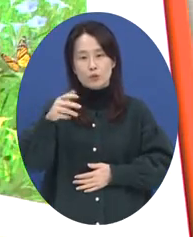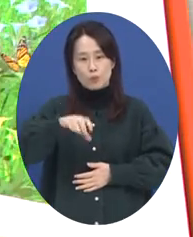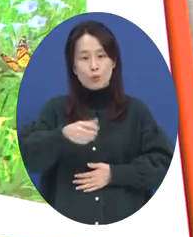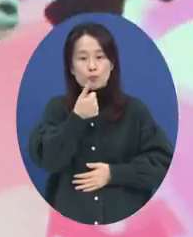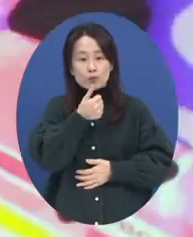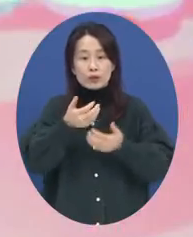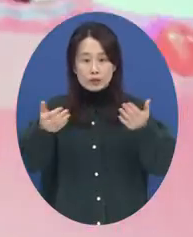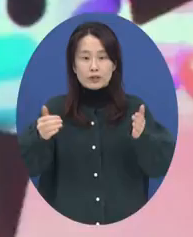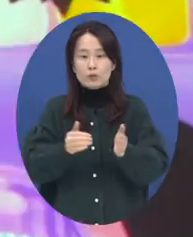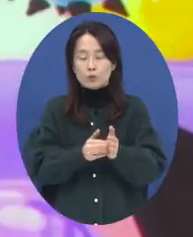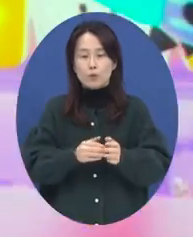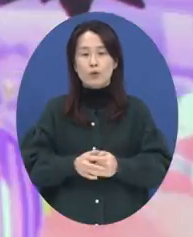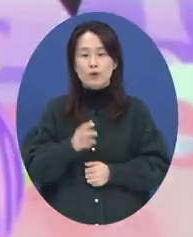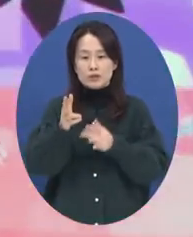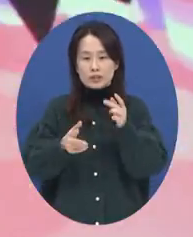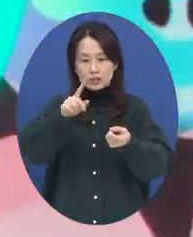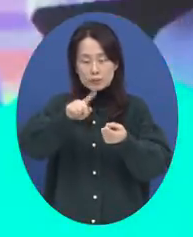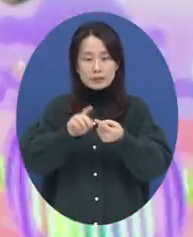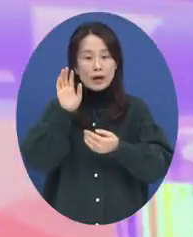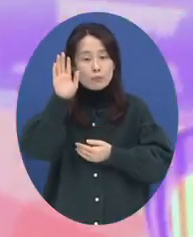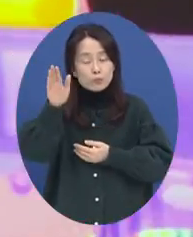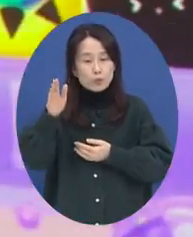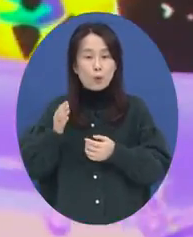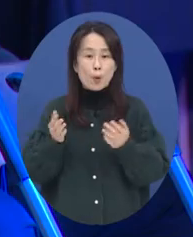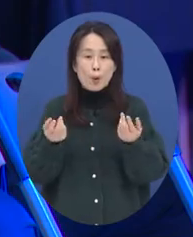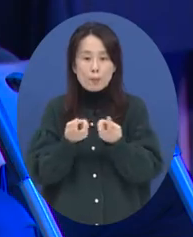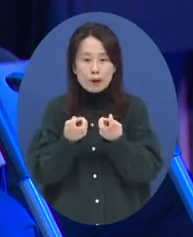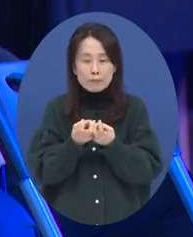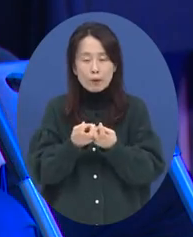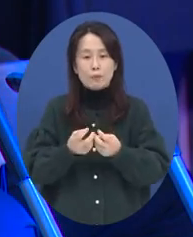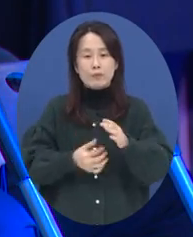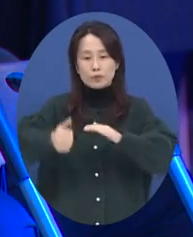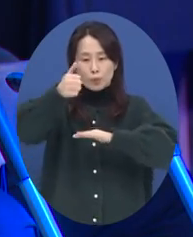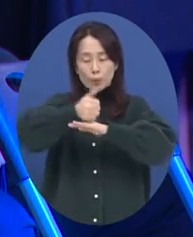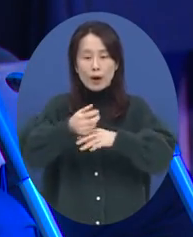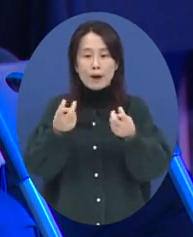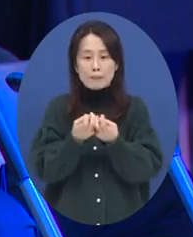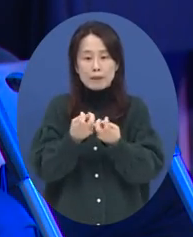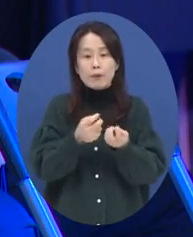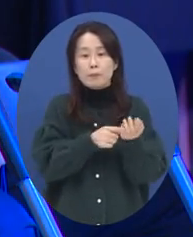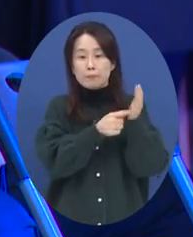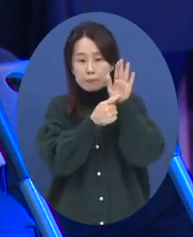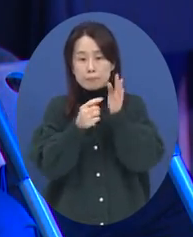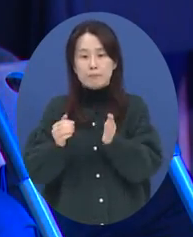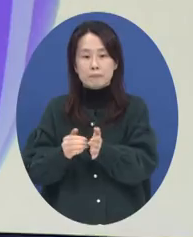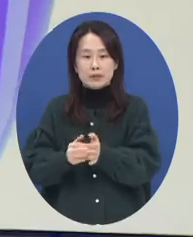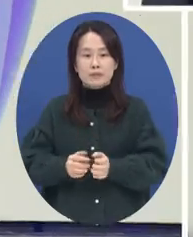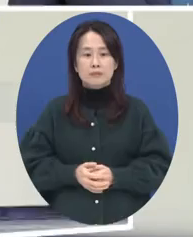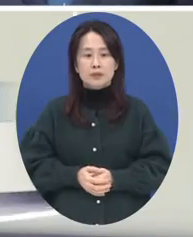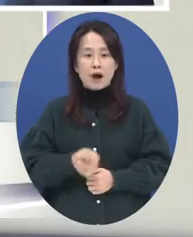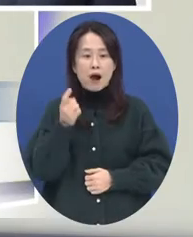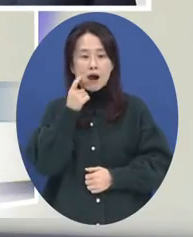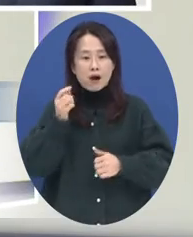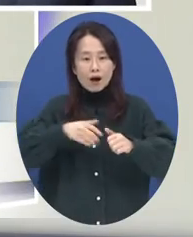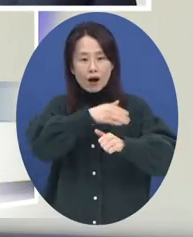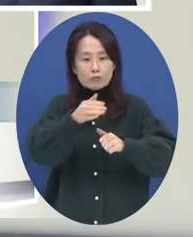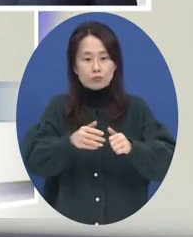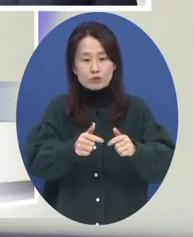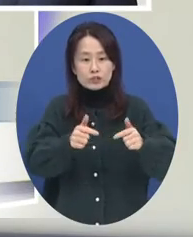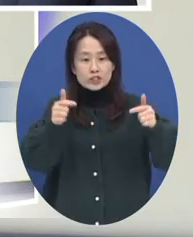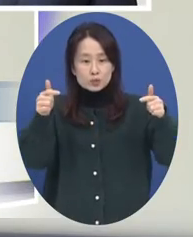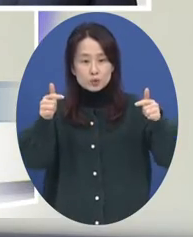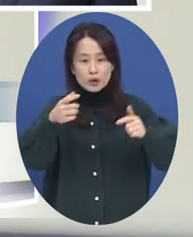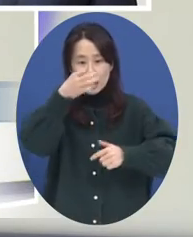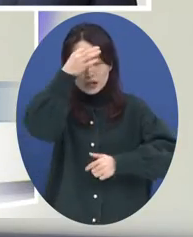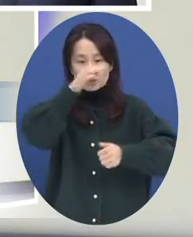48곳의 소개가 이뤄졌고, 메타버스 산업에 대한 전망과 3사 기업들의 성과 발표가 진행됐습니다. 가상 증강